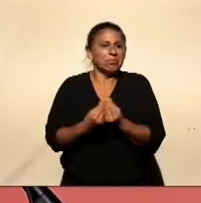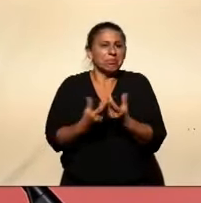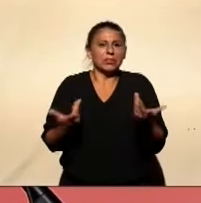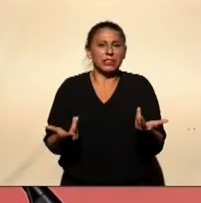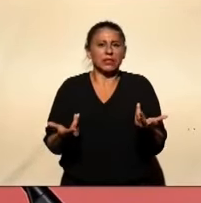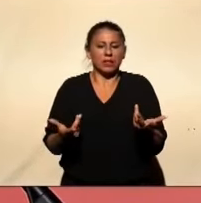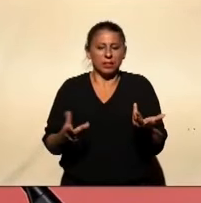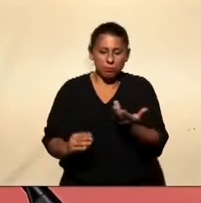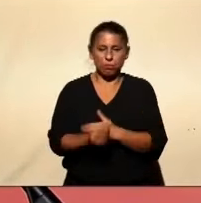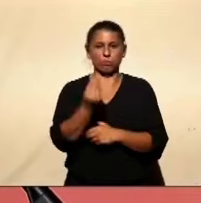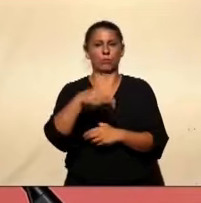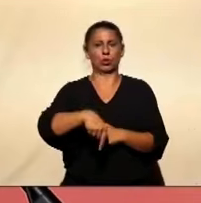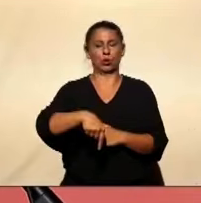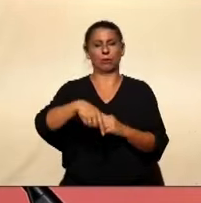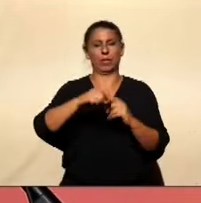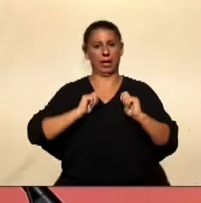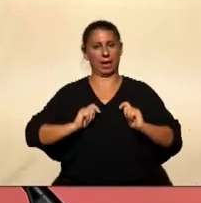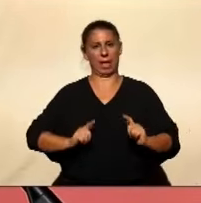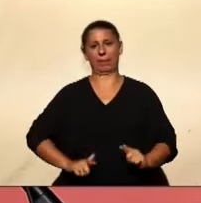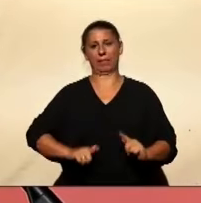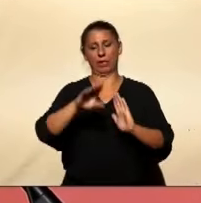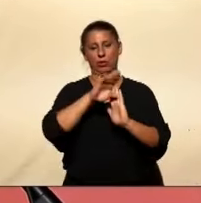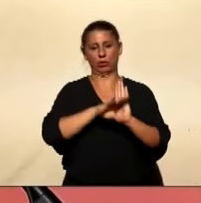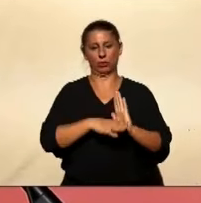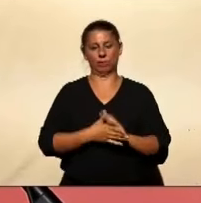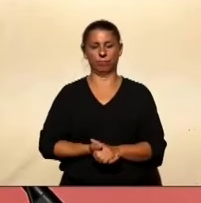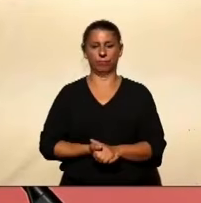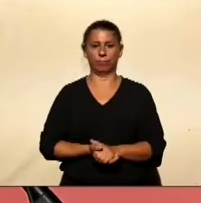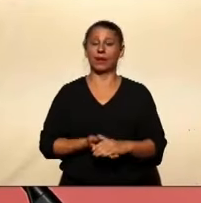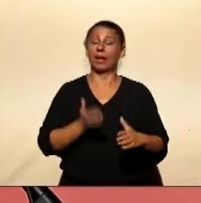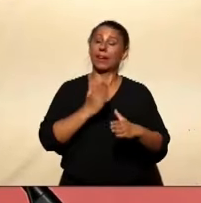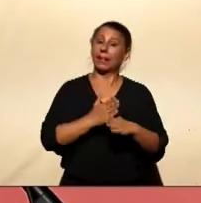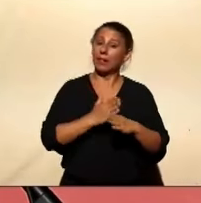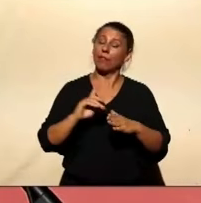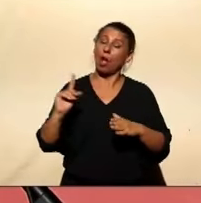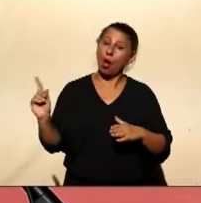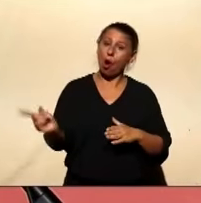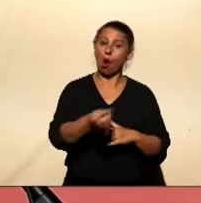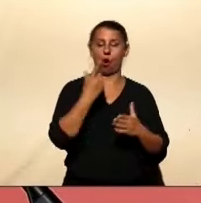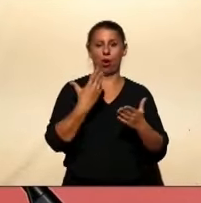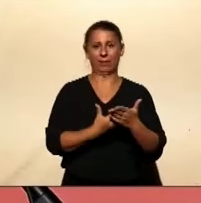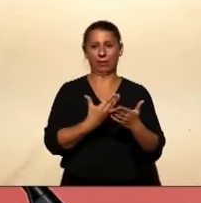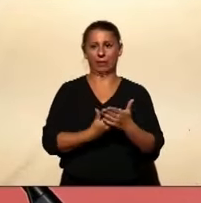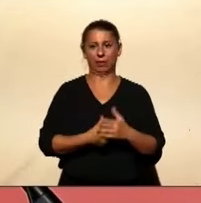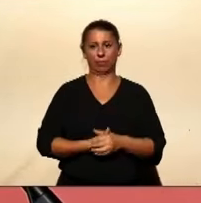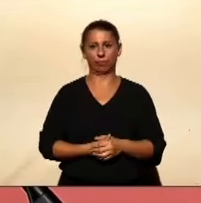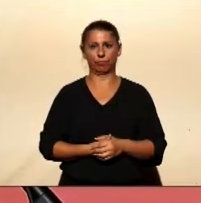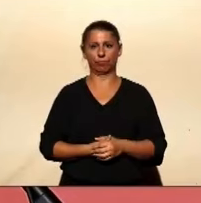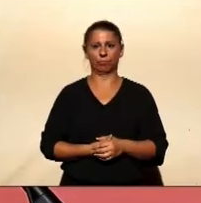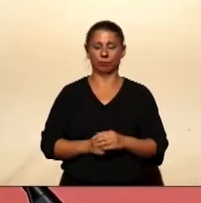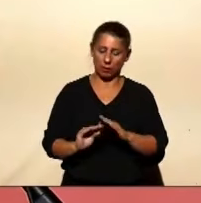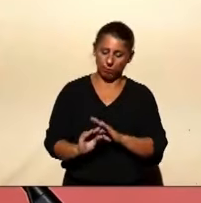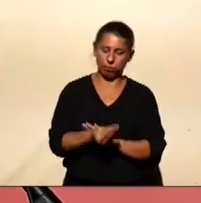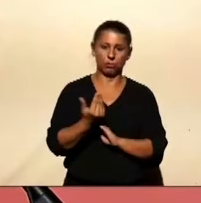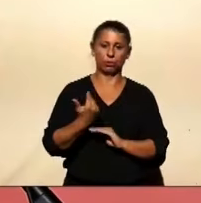γερνά το σημερινό καπιταλιστικό σύστημα, κρύβει όλα εκείνα τα στοιχεία που θα γεννήσουν